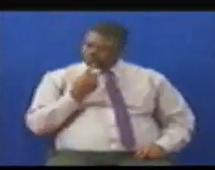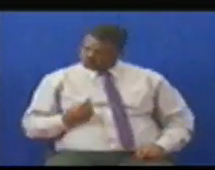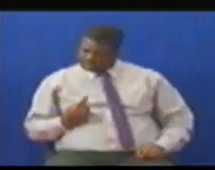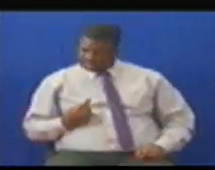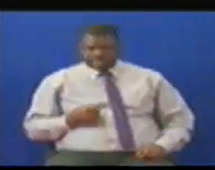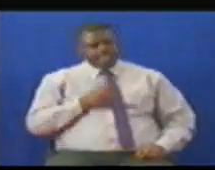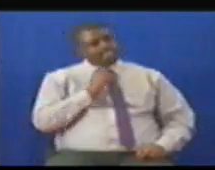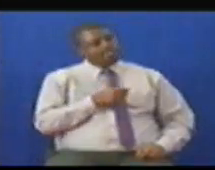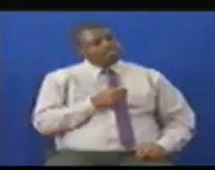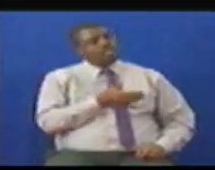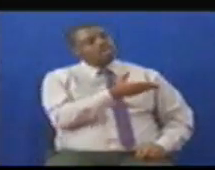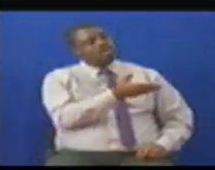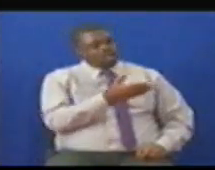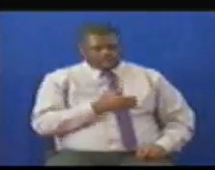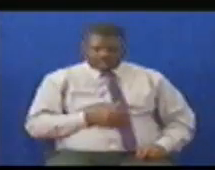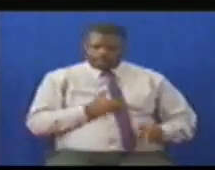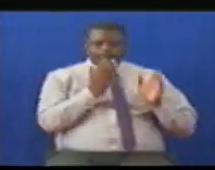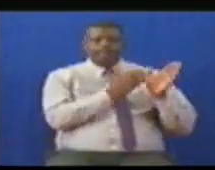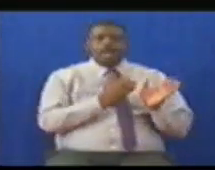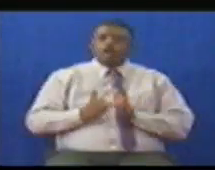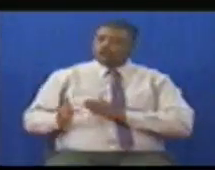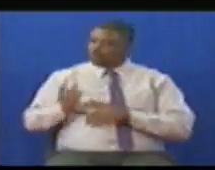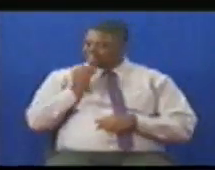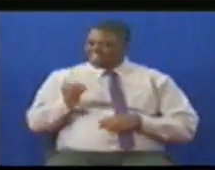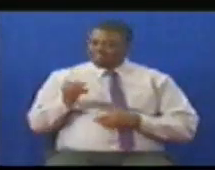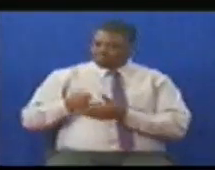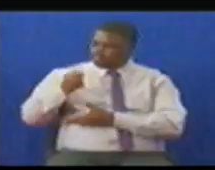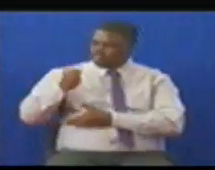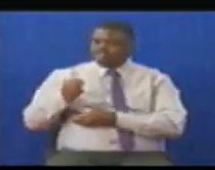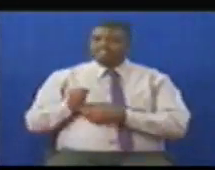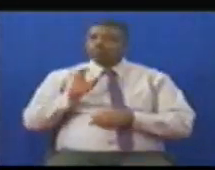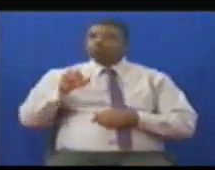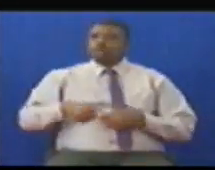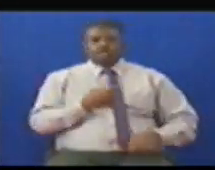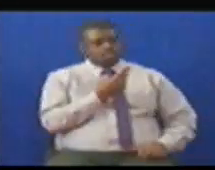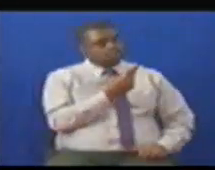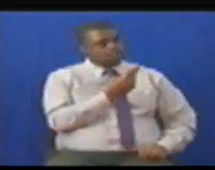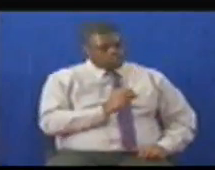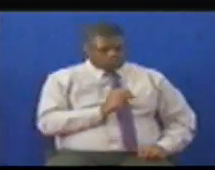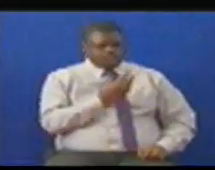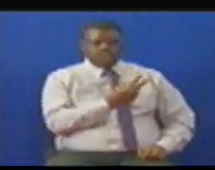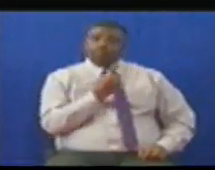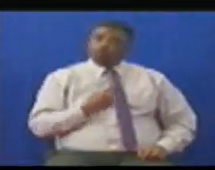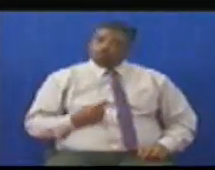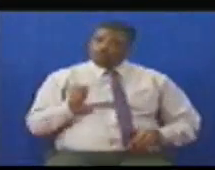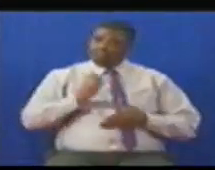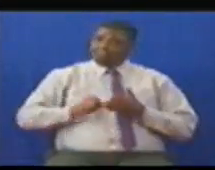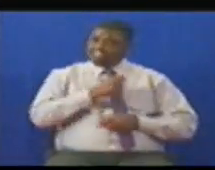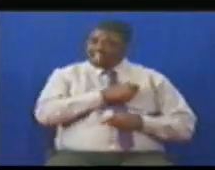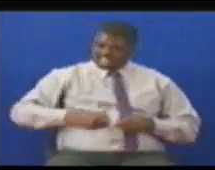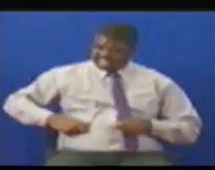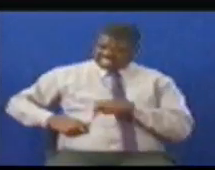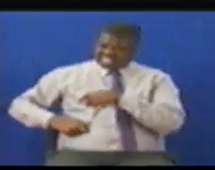Spika, taarifa ya mpango wa bajeti, mpango na bajeti kwa mwaka wa fedha 2021 kwa ofisi ya Rais Management ya utumishi wa umma na utawala